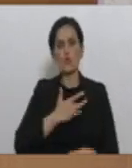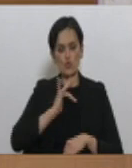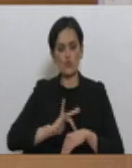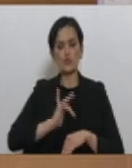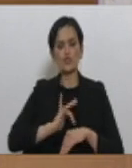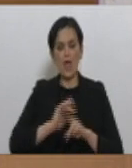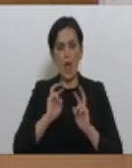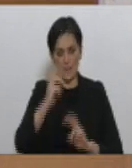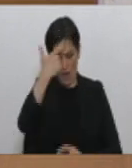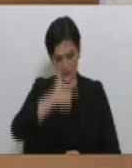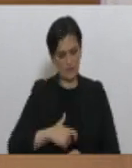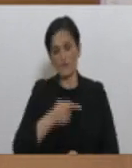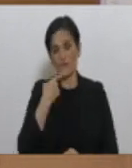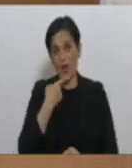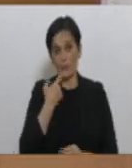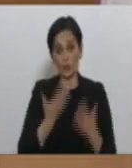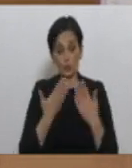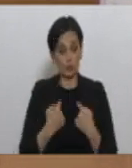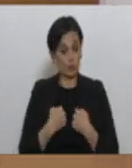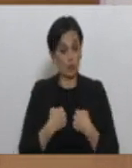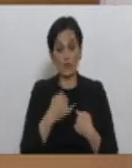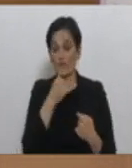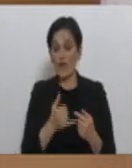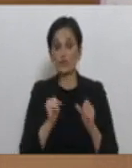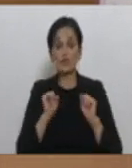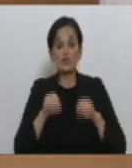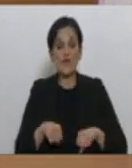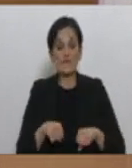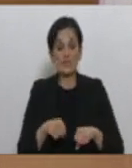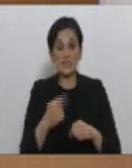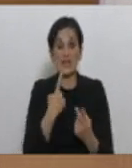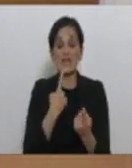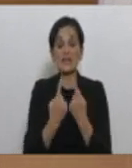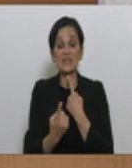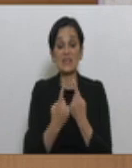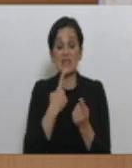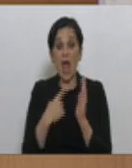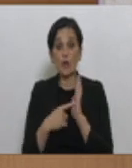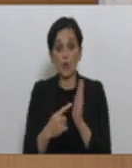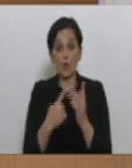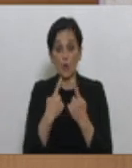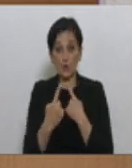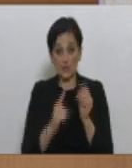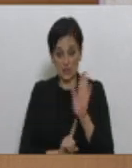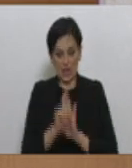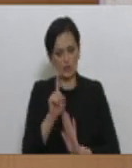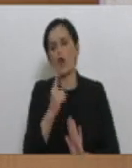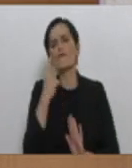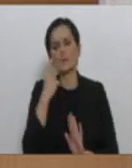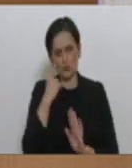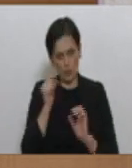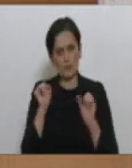რომ თუ ახლა ჩვენ ვერ შევძლებთ ამ დიალოგის დაწყებას და ვფიქრობ, რომ